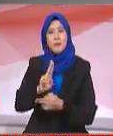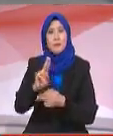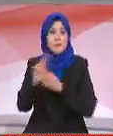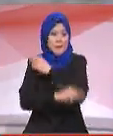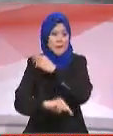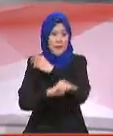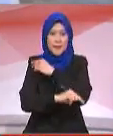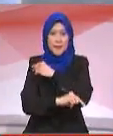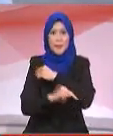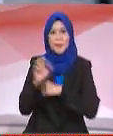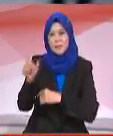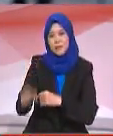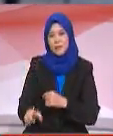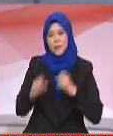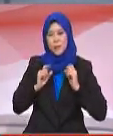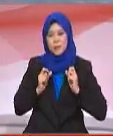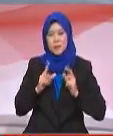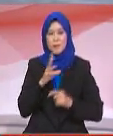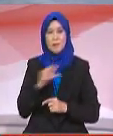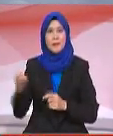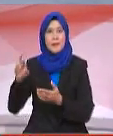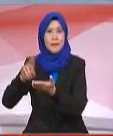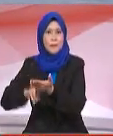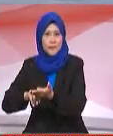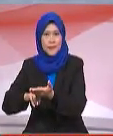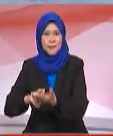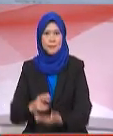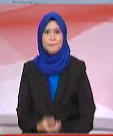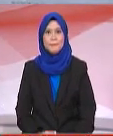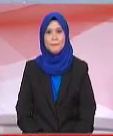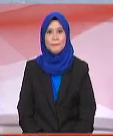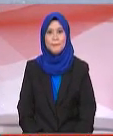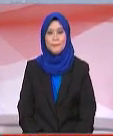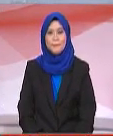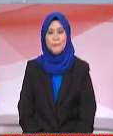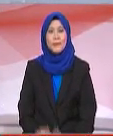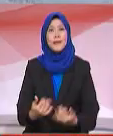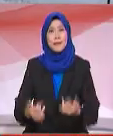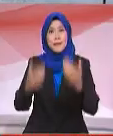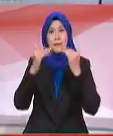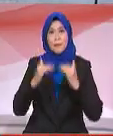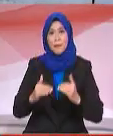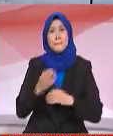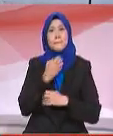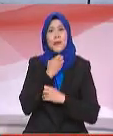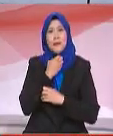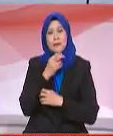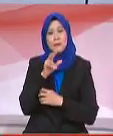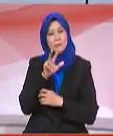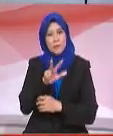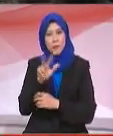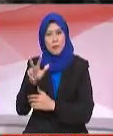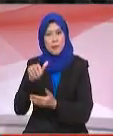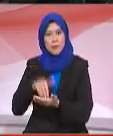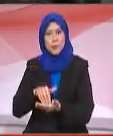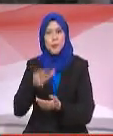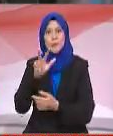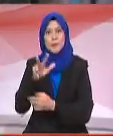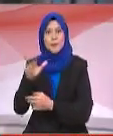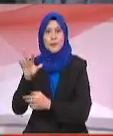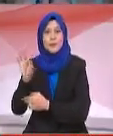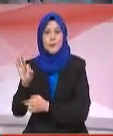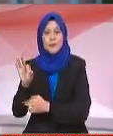Menengah Agama Negeri, calon swasta dan calon berdaftar. Baik, ini pula di Perak melibatkan 33,079